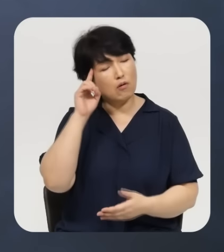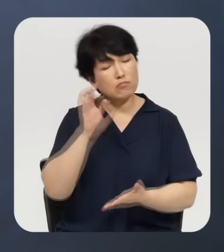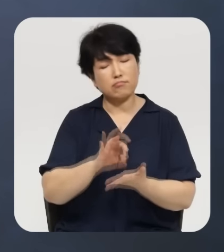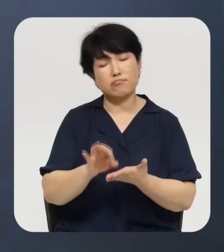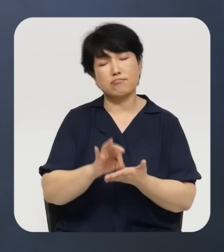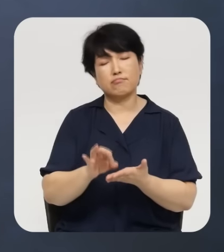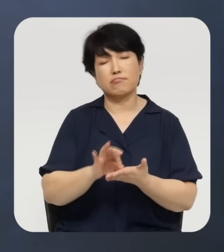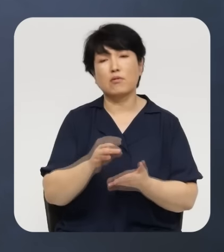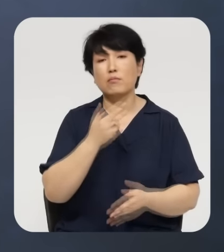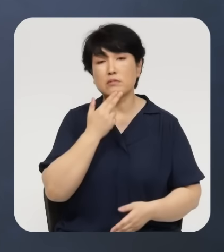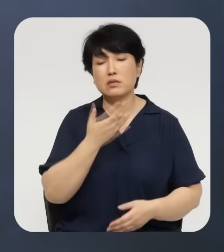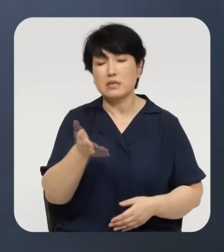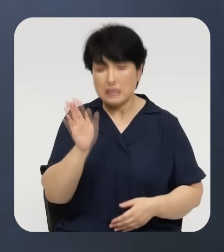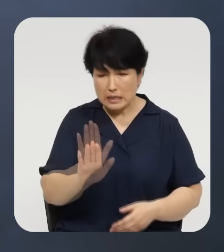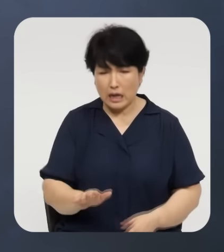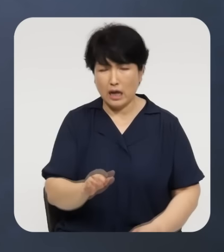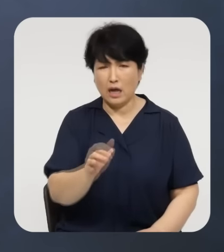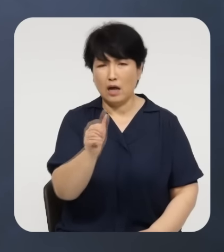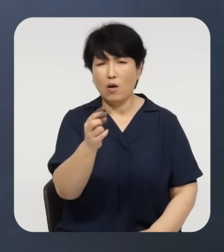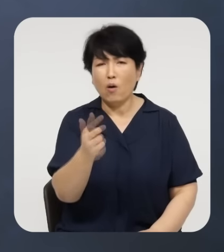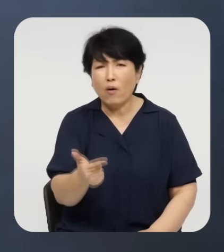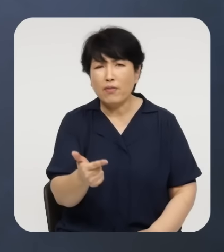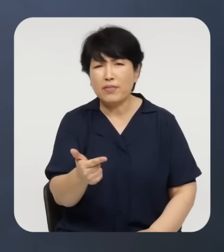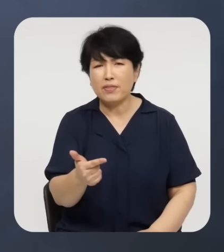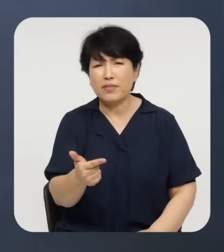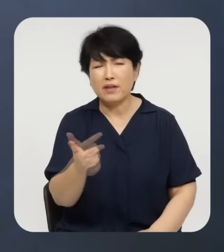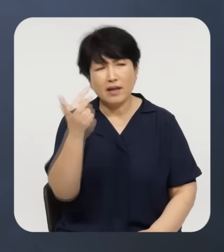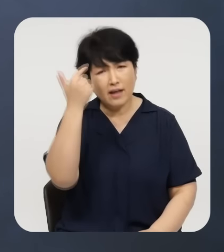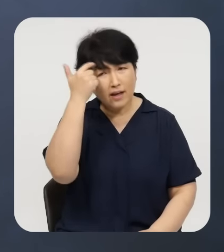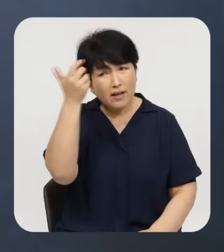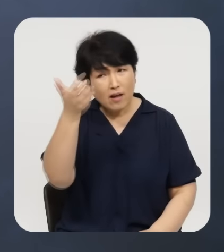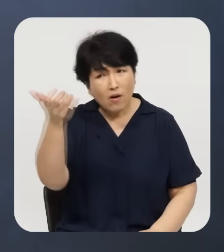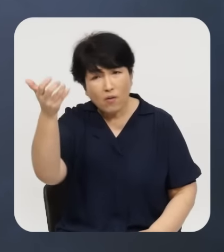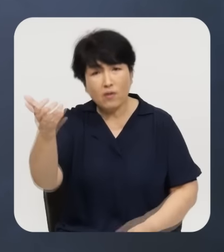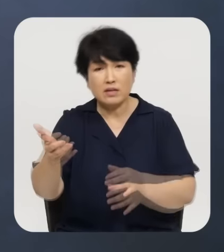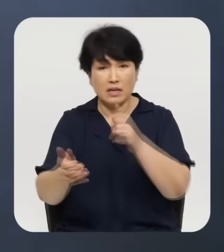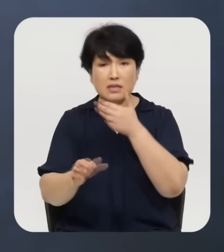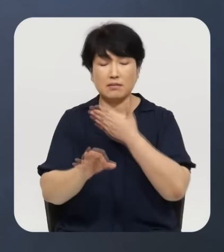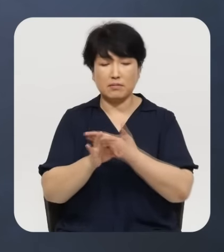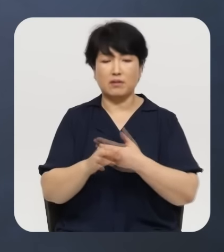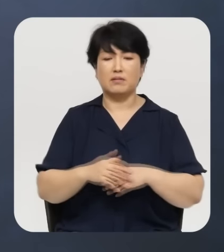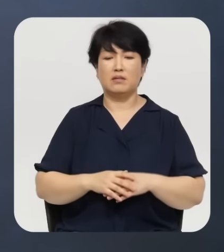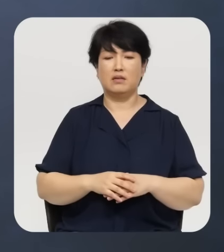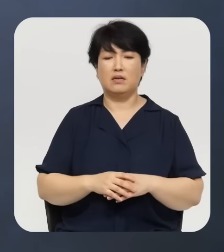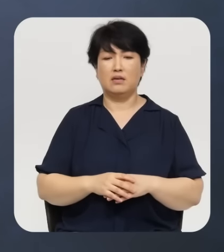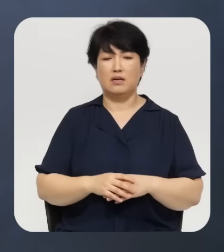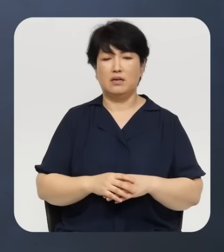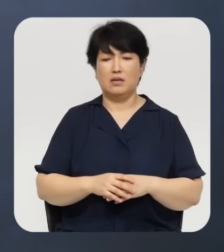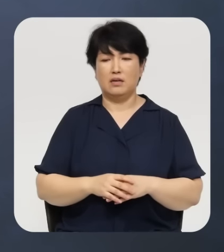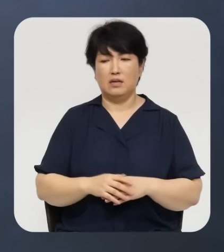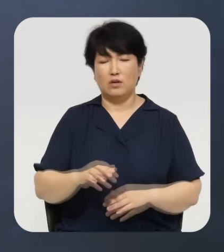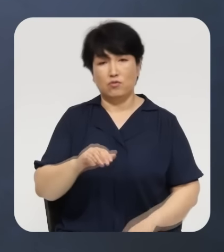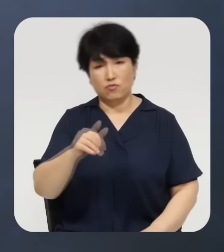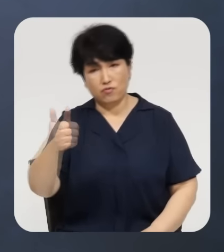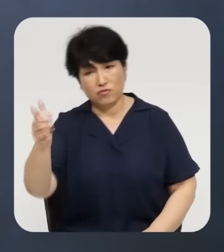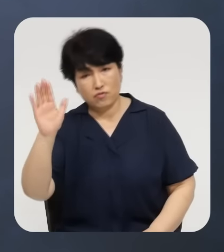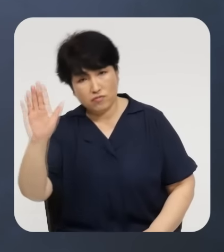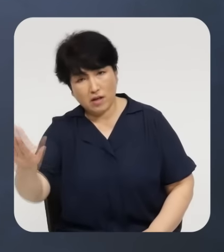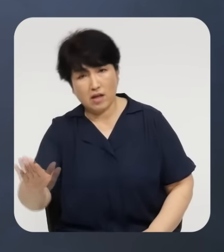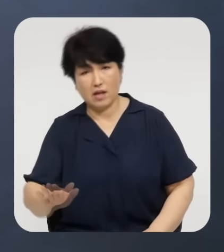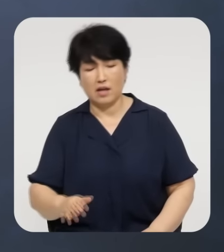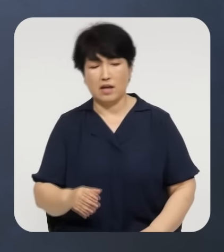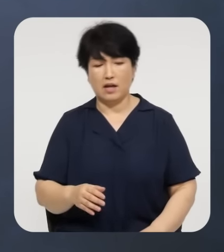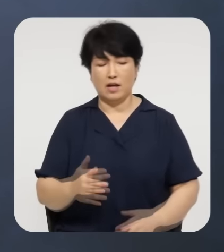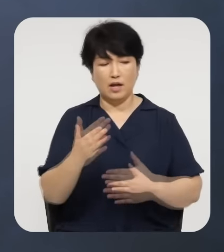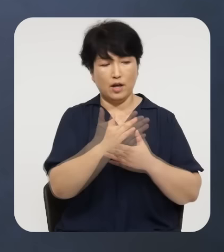없고 혼이 있다면 영혼이 있다면 이제 이렇게 계속 죽었으면 이제 새로운 몸을